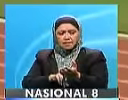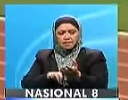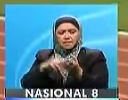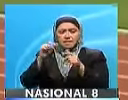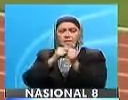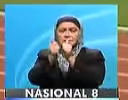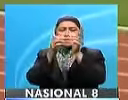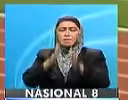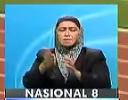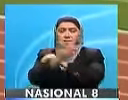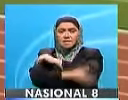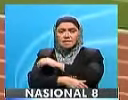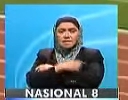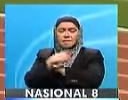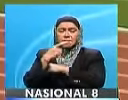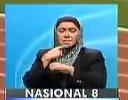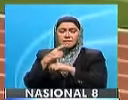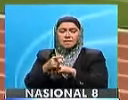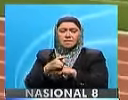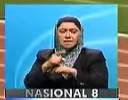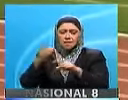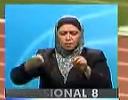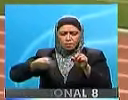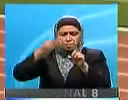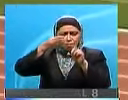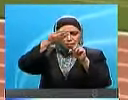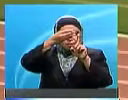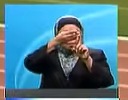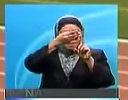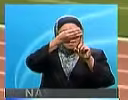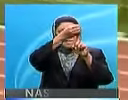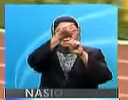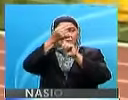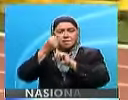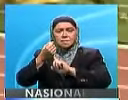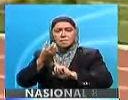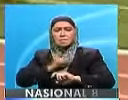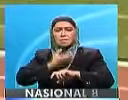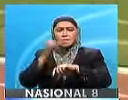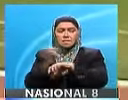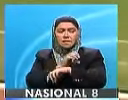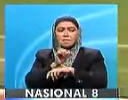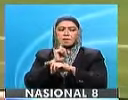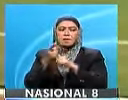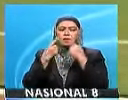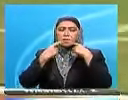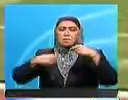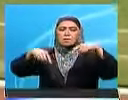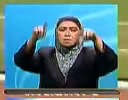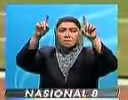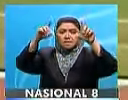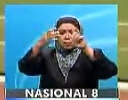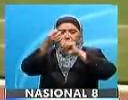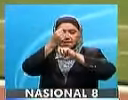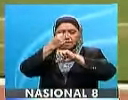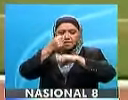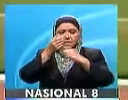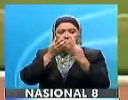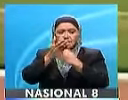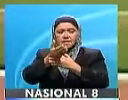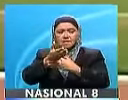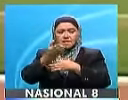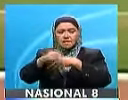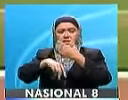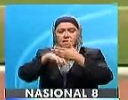Ibrahim yang hadir dengan misi meraih pingat emas dan mencipta rekod baru berjaya direalisasikan menerusi acara 1500